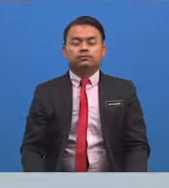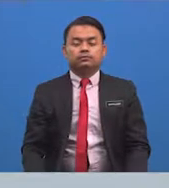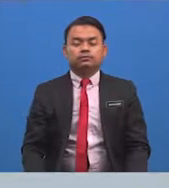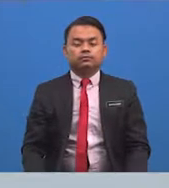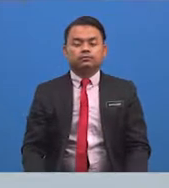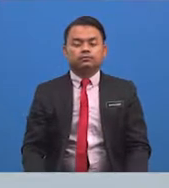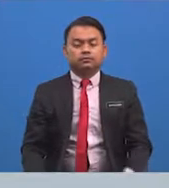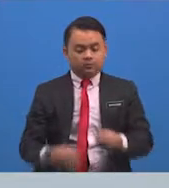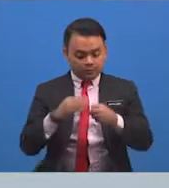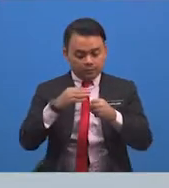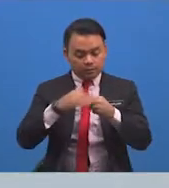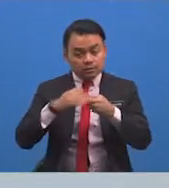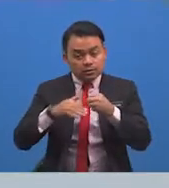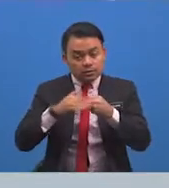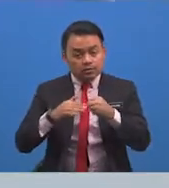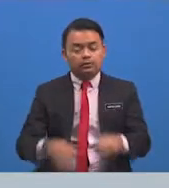menenggelamkan kawasan daratan,